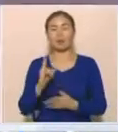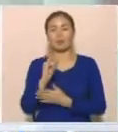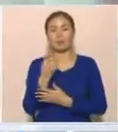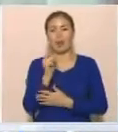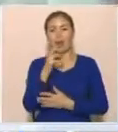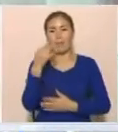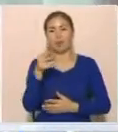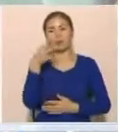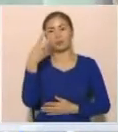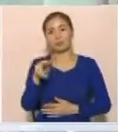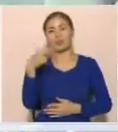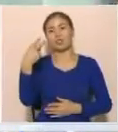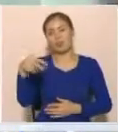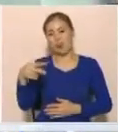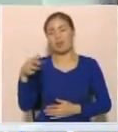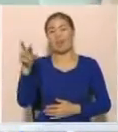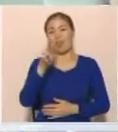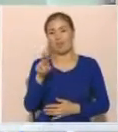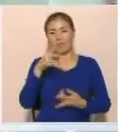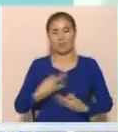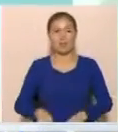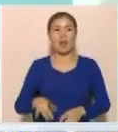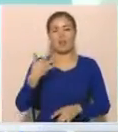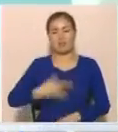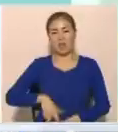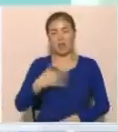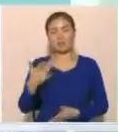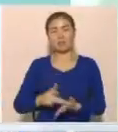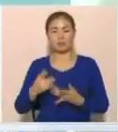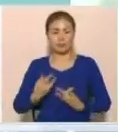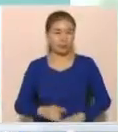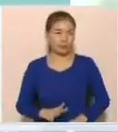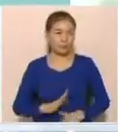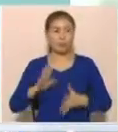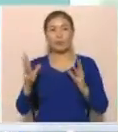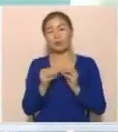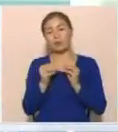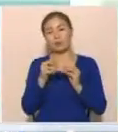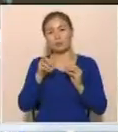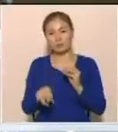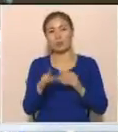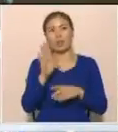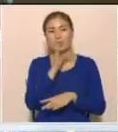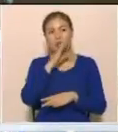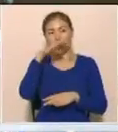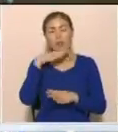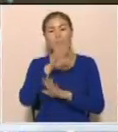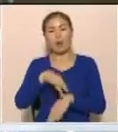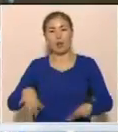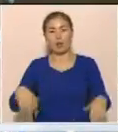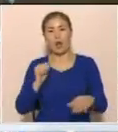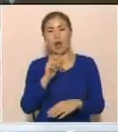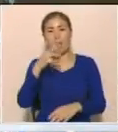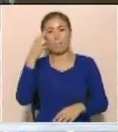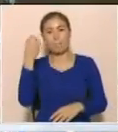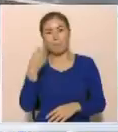Абай 2020 жылғы 20 қаңтарда Сарыағаш қаласында дүниеге келді. Жалпы соңғы 10 жыл ішінде ата-аналар балаларына Абай